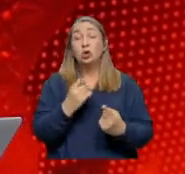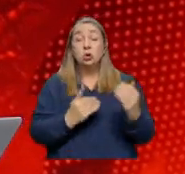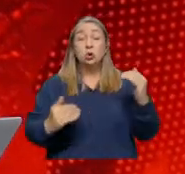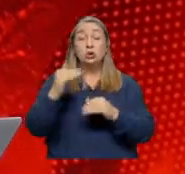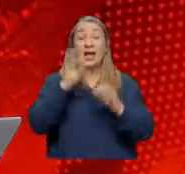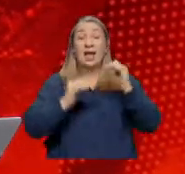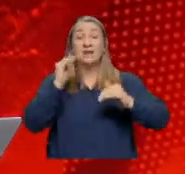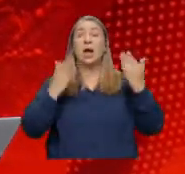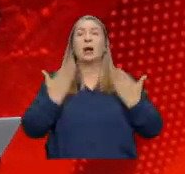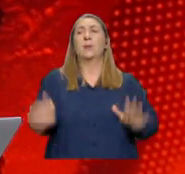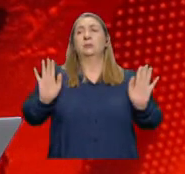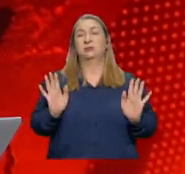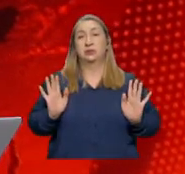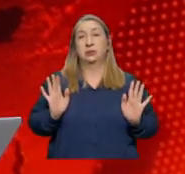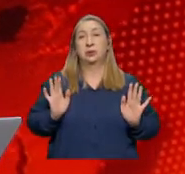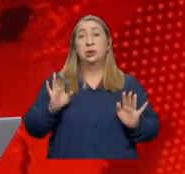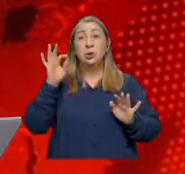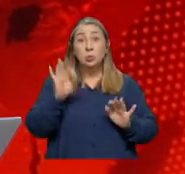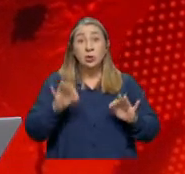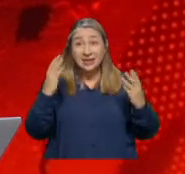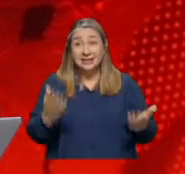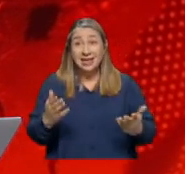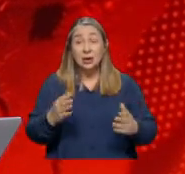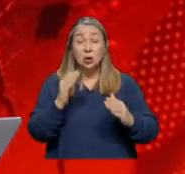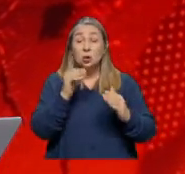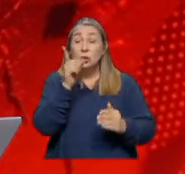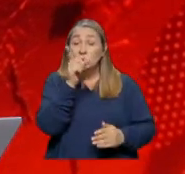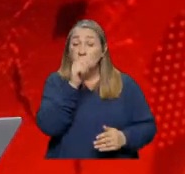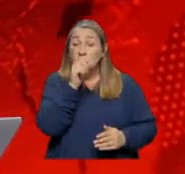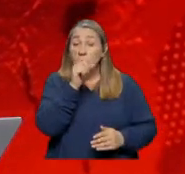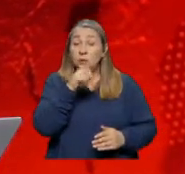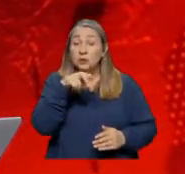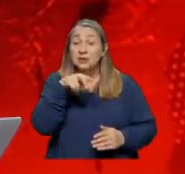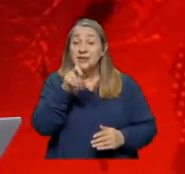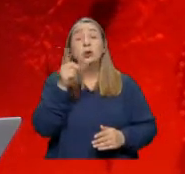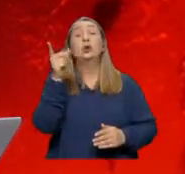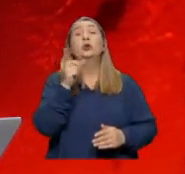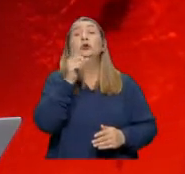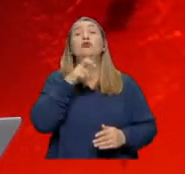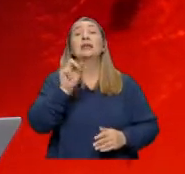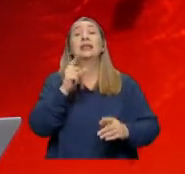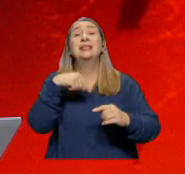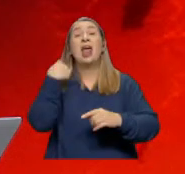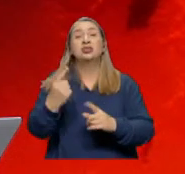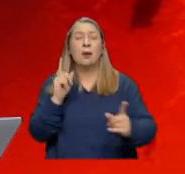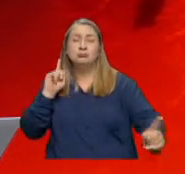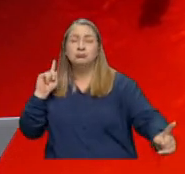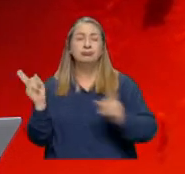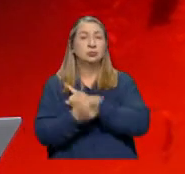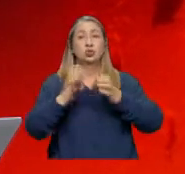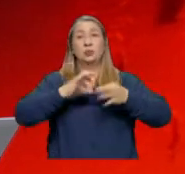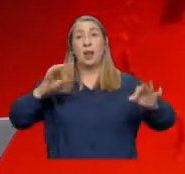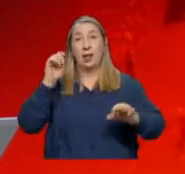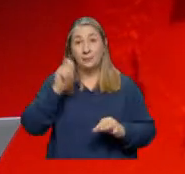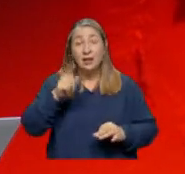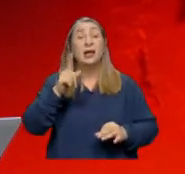yüksek enflasyonu kabul etmemişti bu kesse 180 derece farklı cümleler kurdu yüksek enflasyonu